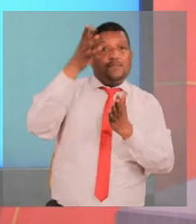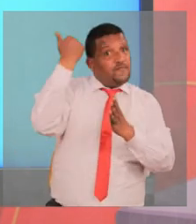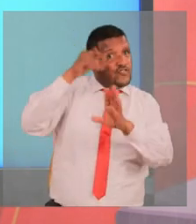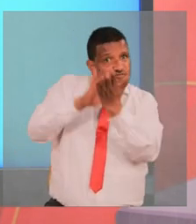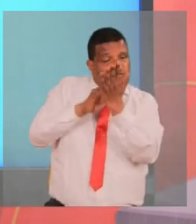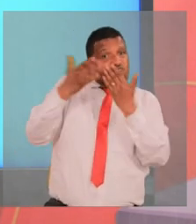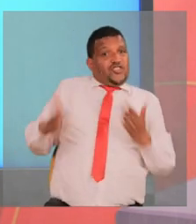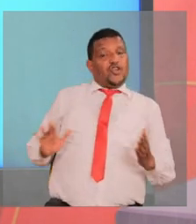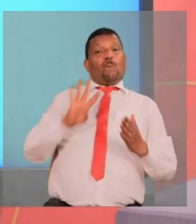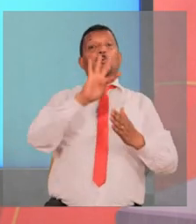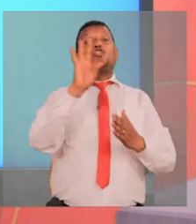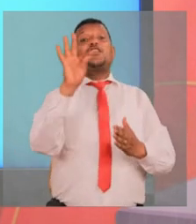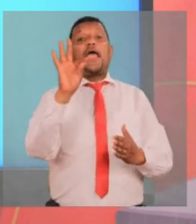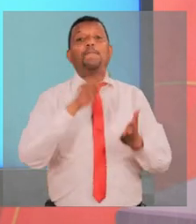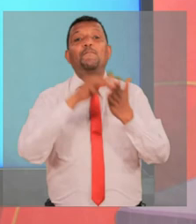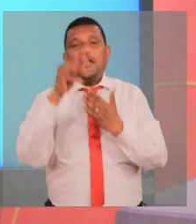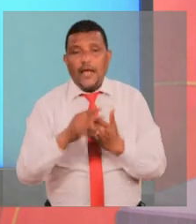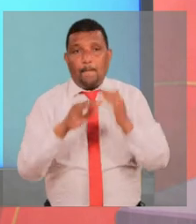subscribe